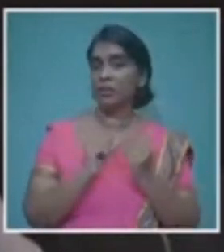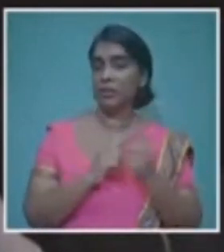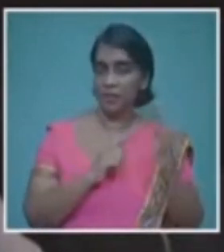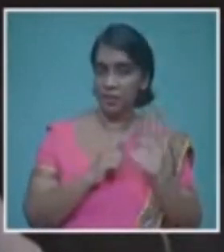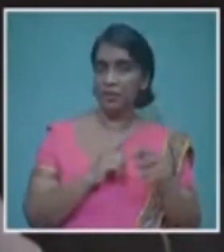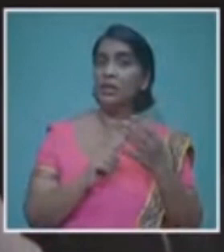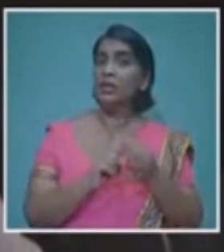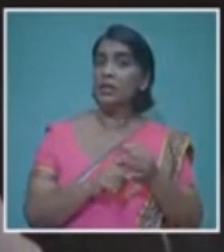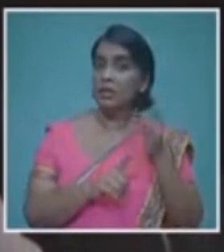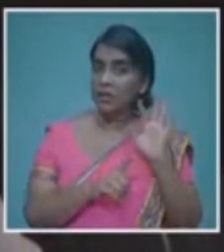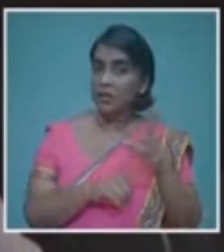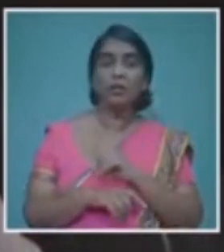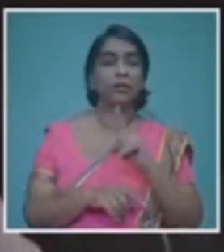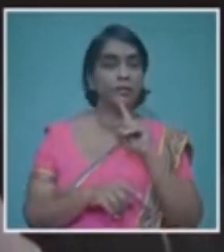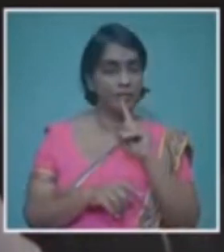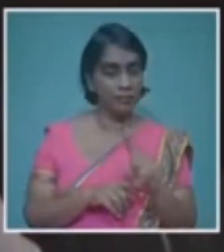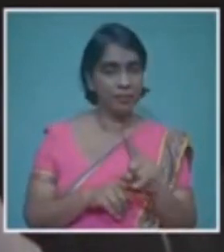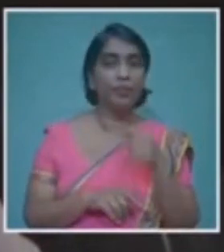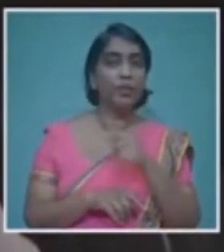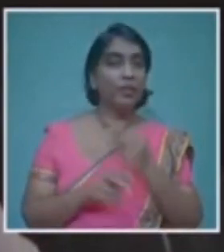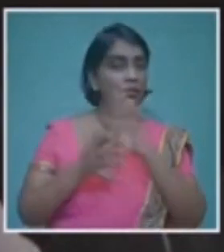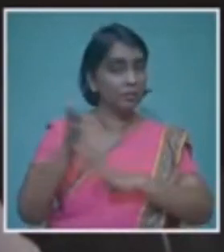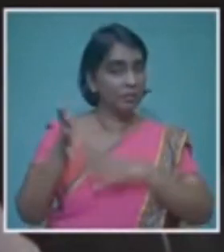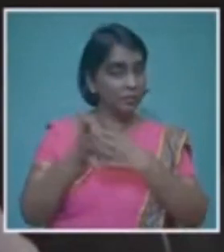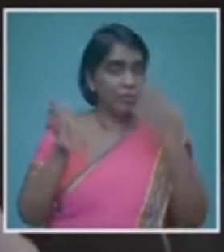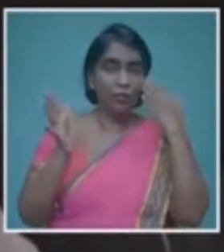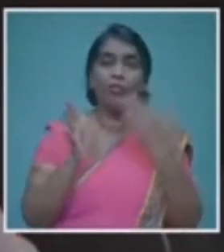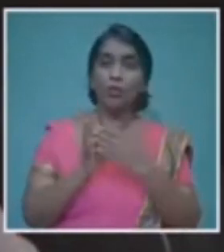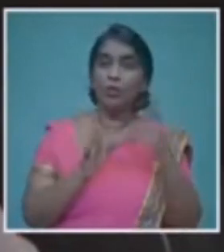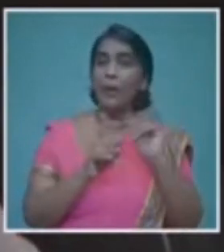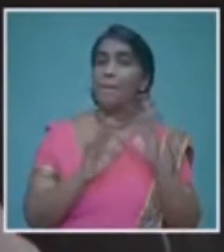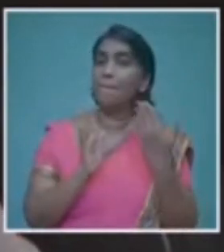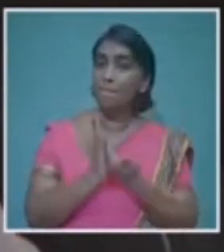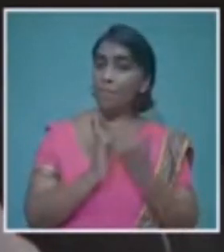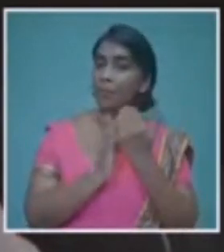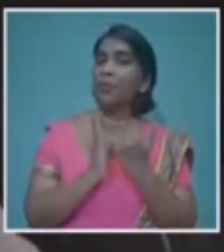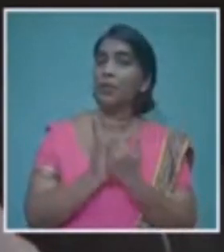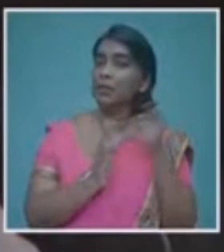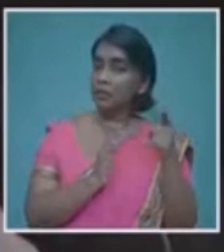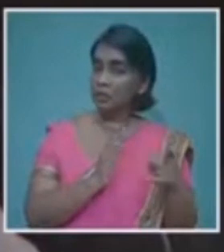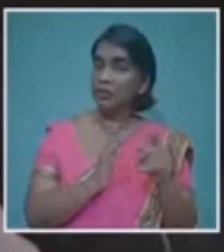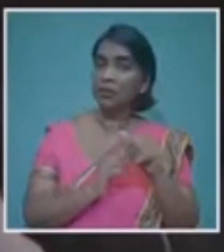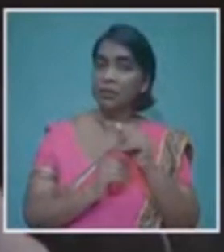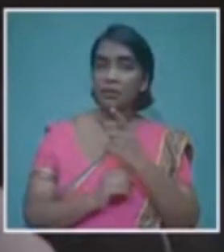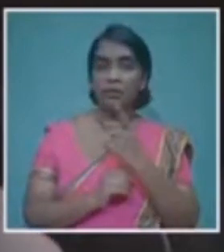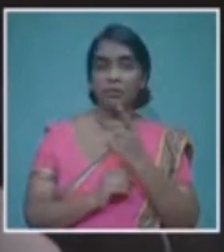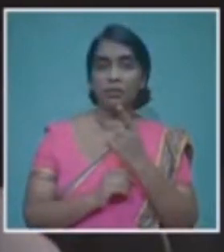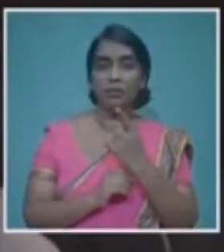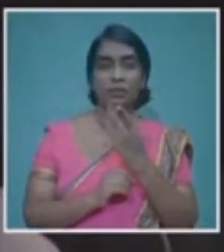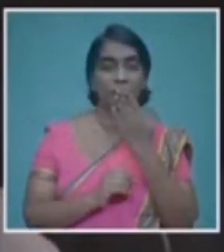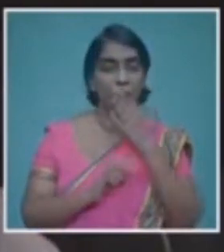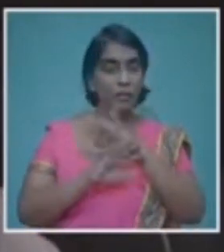वेडकल्लतीन जनाधिपति क्यूआ मे अयव्यय तुलिनुत ओहुगे प्रतिपत्ति तुलिनुत ओहु निशाब्द